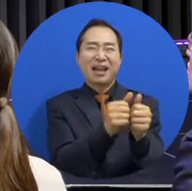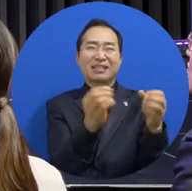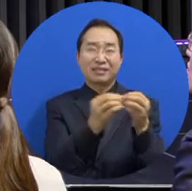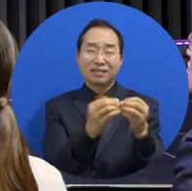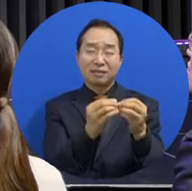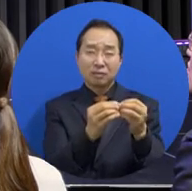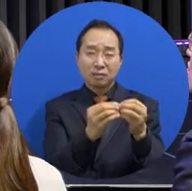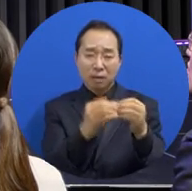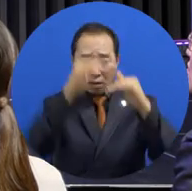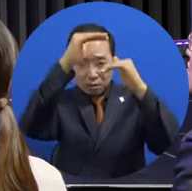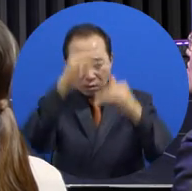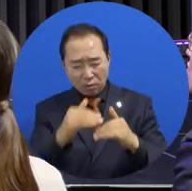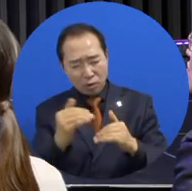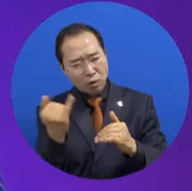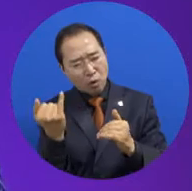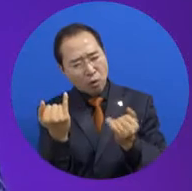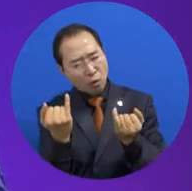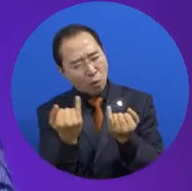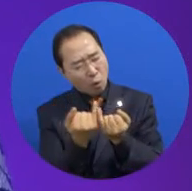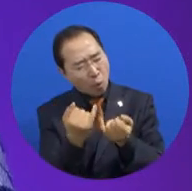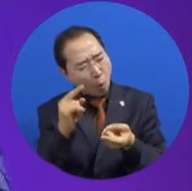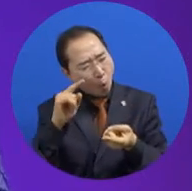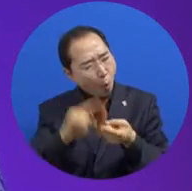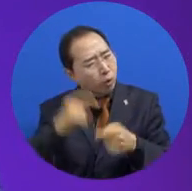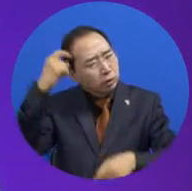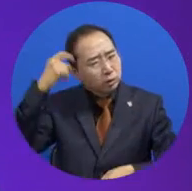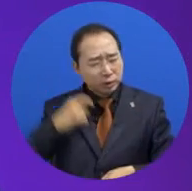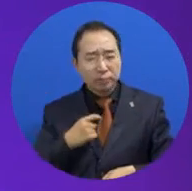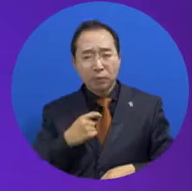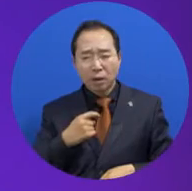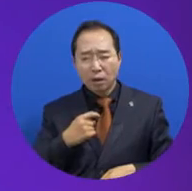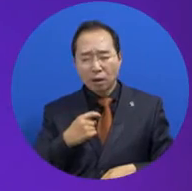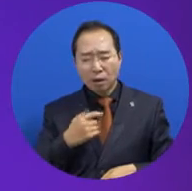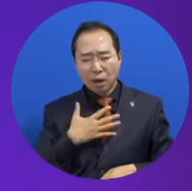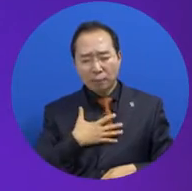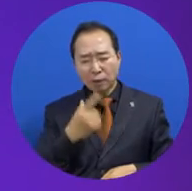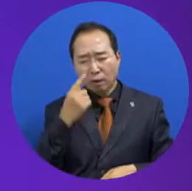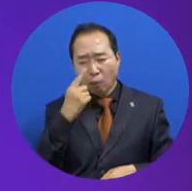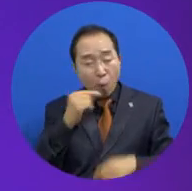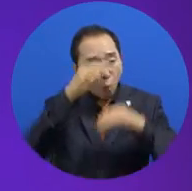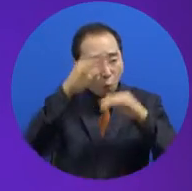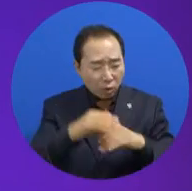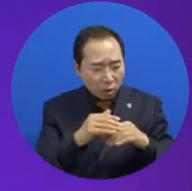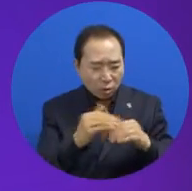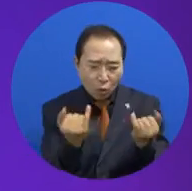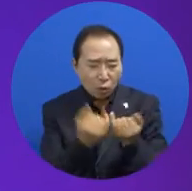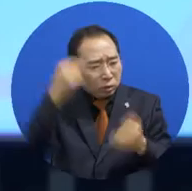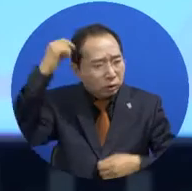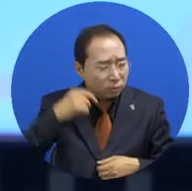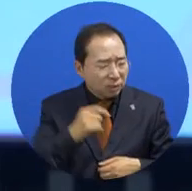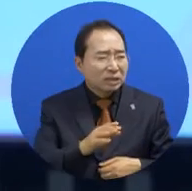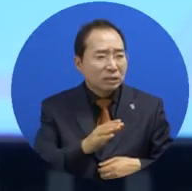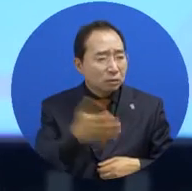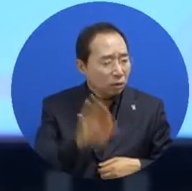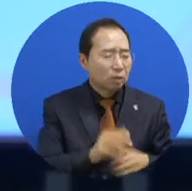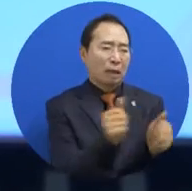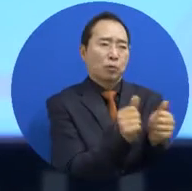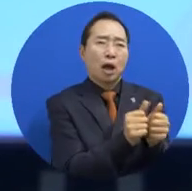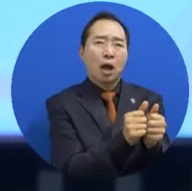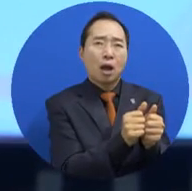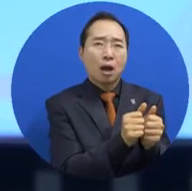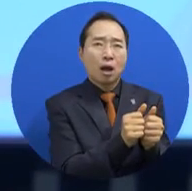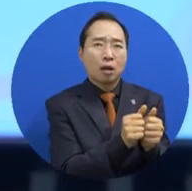더 여성적 글쓰기를 했어요. 이런 분이 조선시대에 있었다는 것도 너무너무 신기한데, 불행하게도 아직